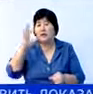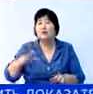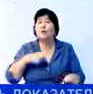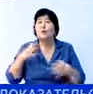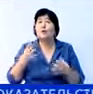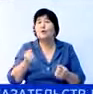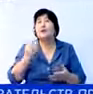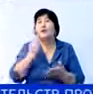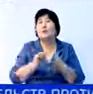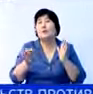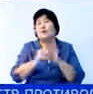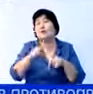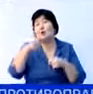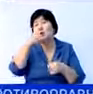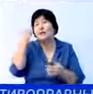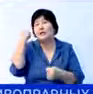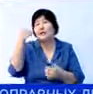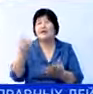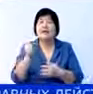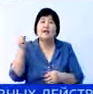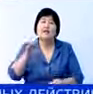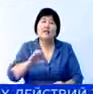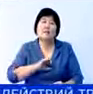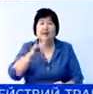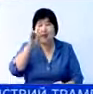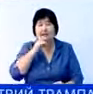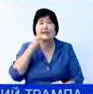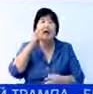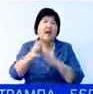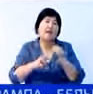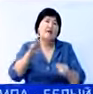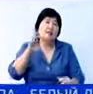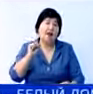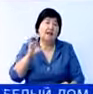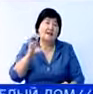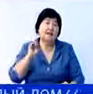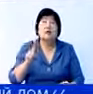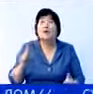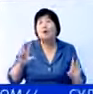готовиться. Ставлю цель в следующем году завоевать золотые медали Казахстан и Алем Барысы». Что ж,